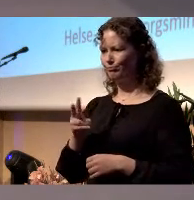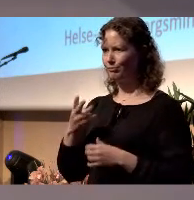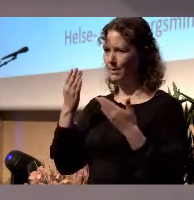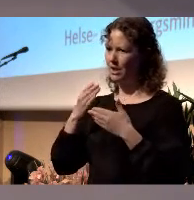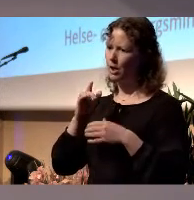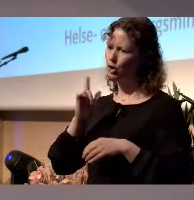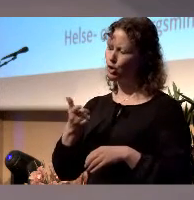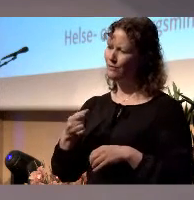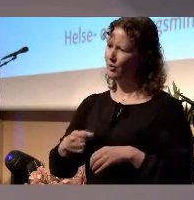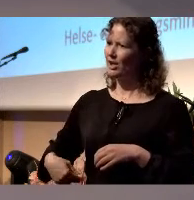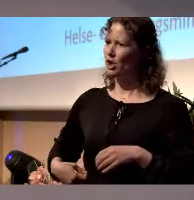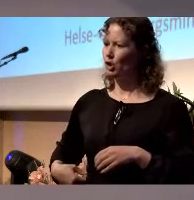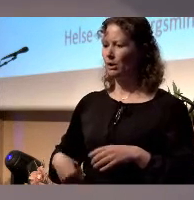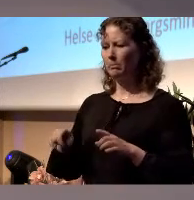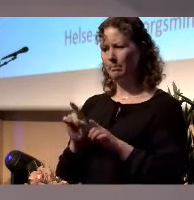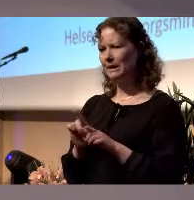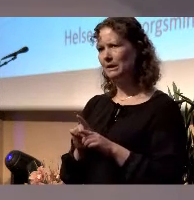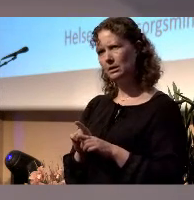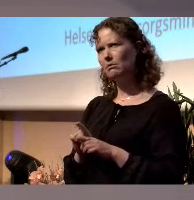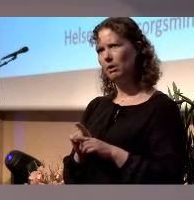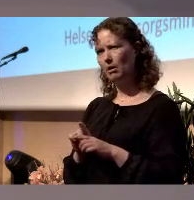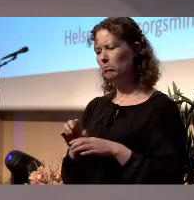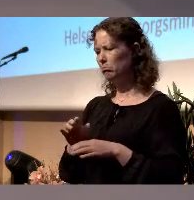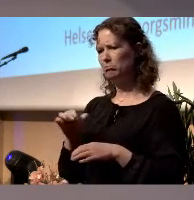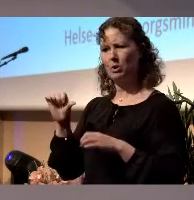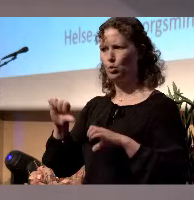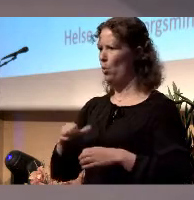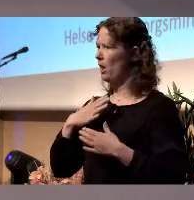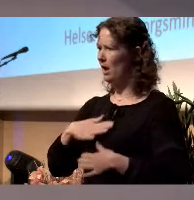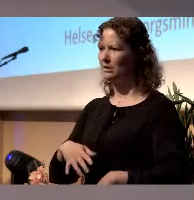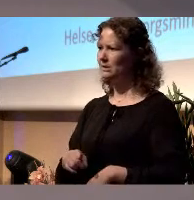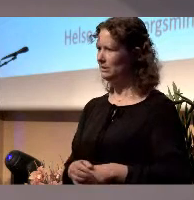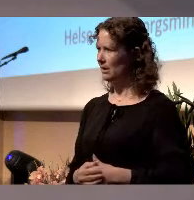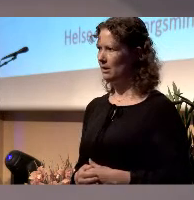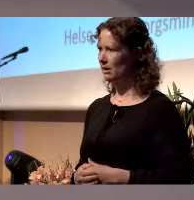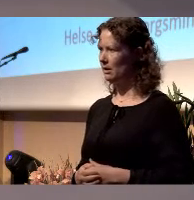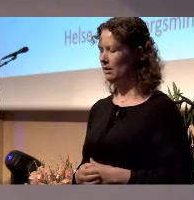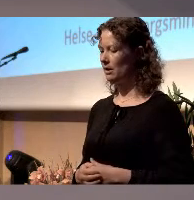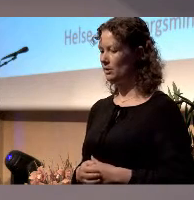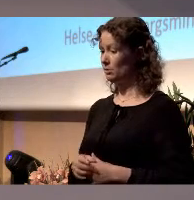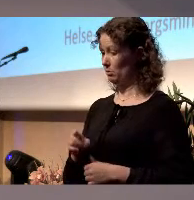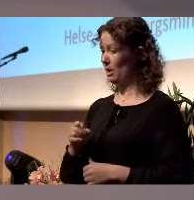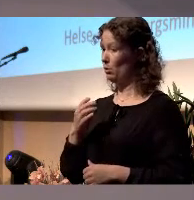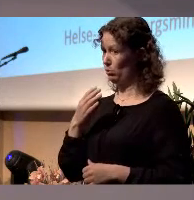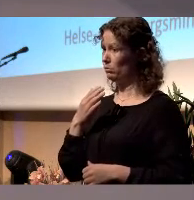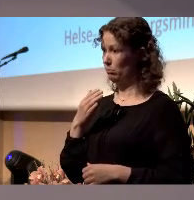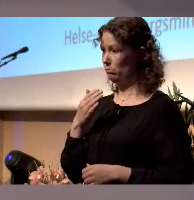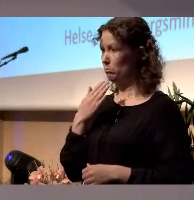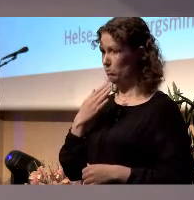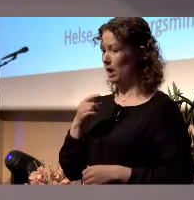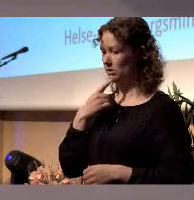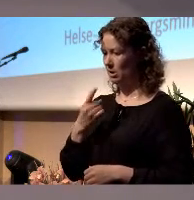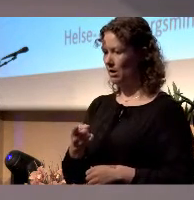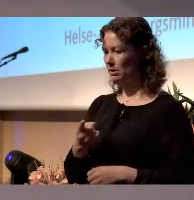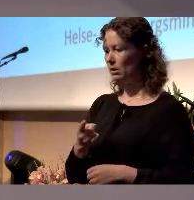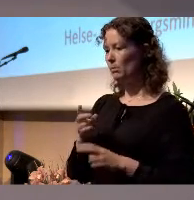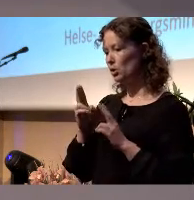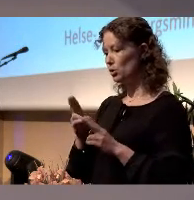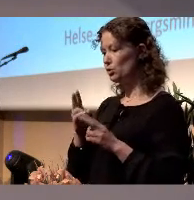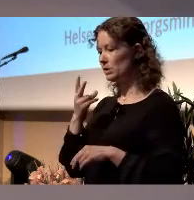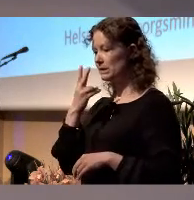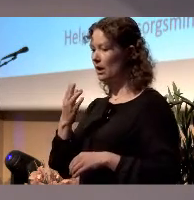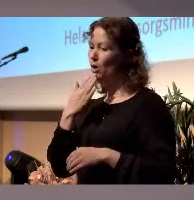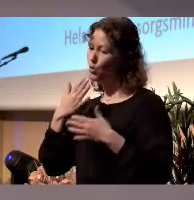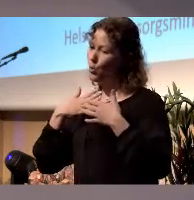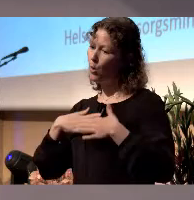vondt i ryggen, men jeg vil ikke si at jeg har dårlig helse. Ja, det er ikke bare godt sagt. Det viser oss også at god